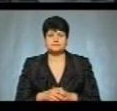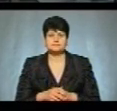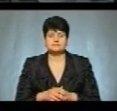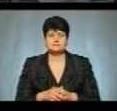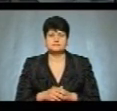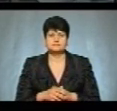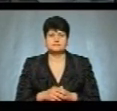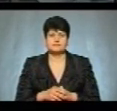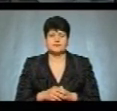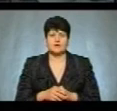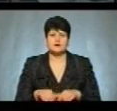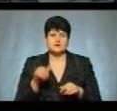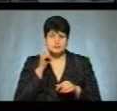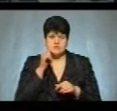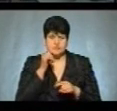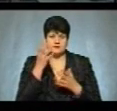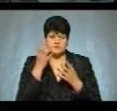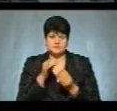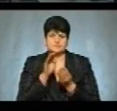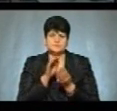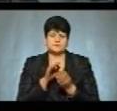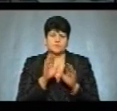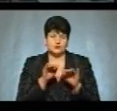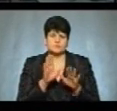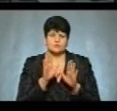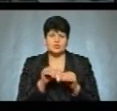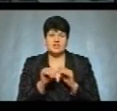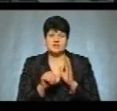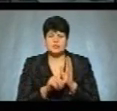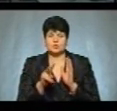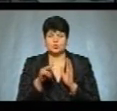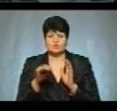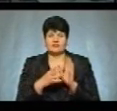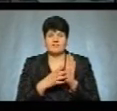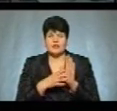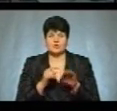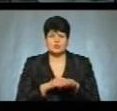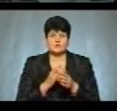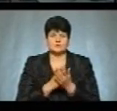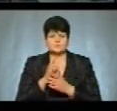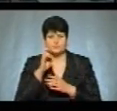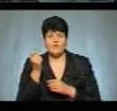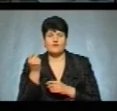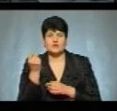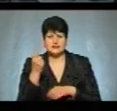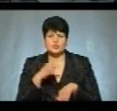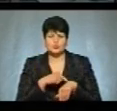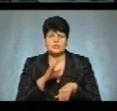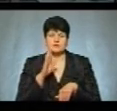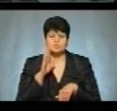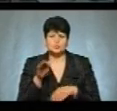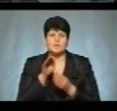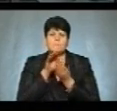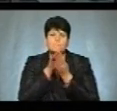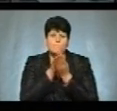Панахида відбудеться також завтра о 19 годині. 16 лютого о 9 годині відправлять літургію. Об 11 відбудеться чин